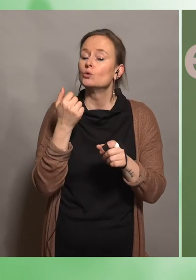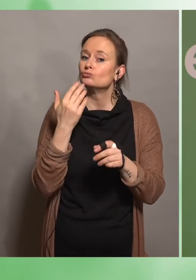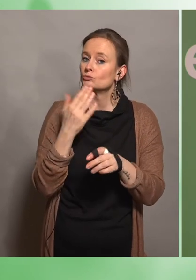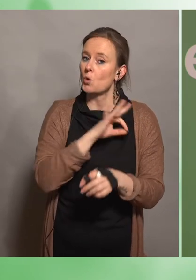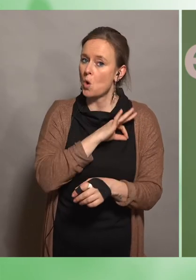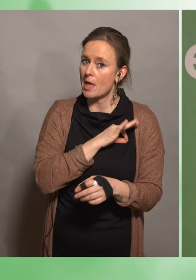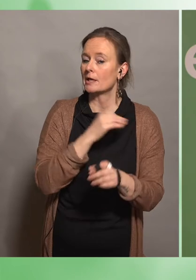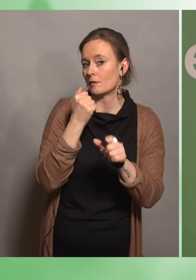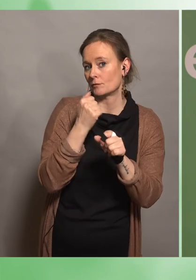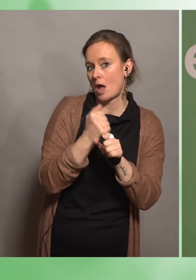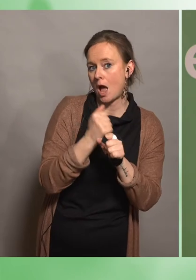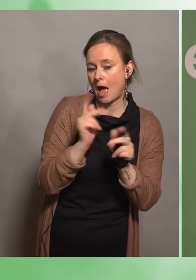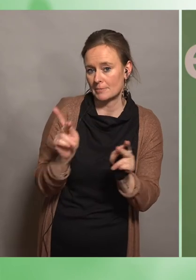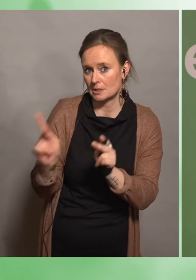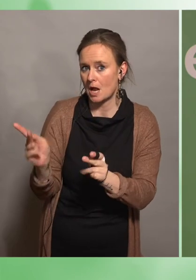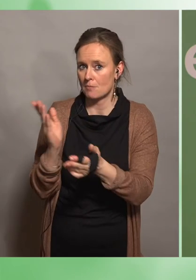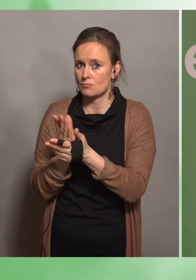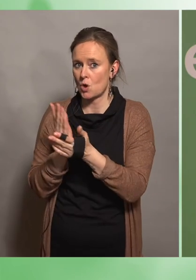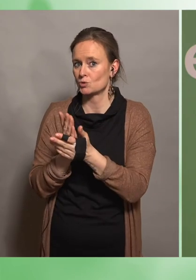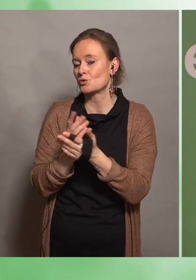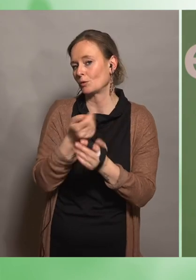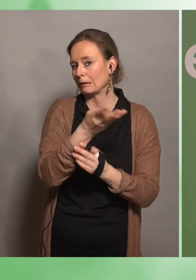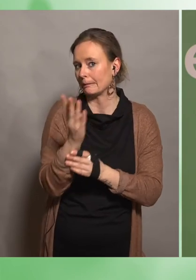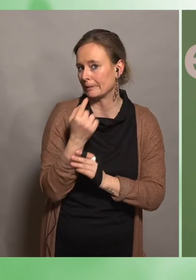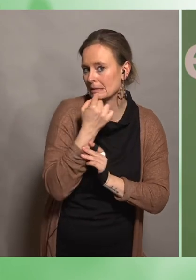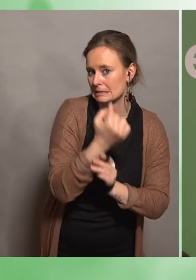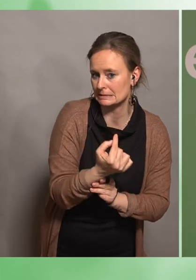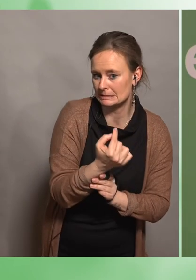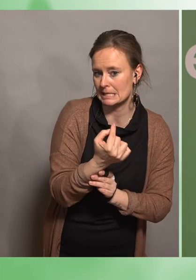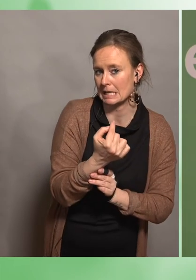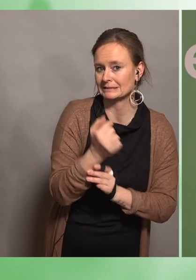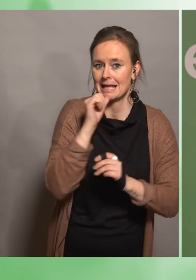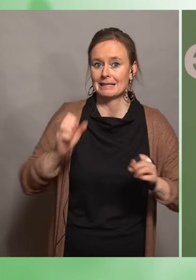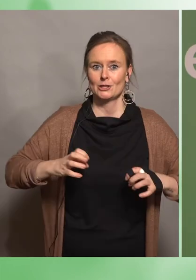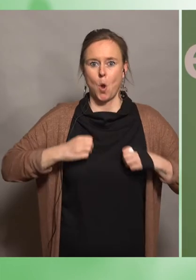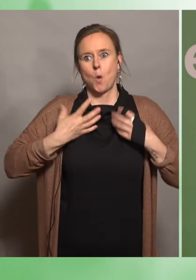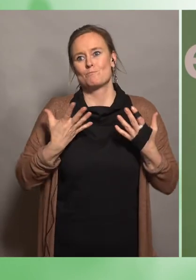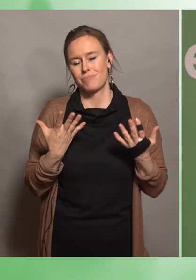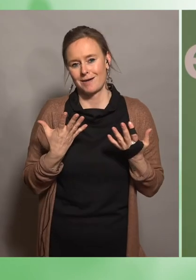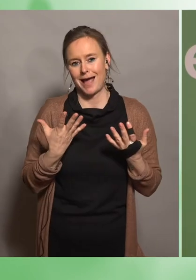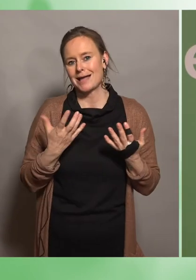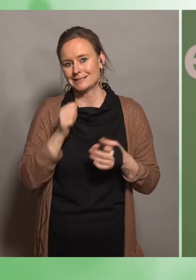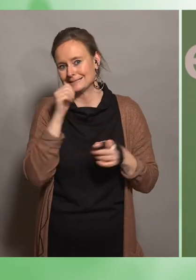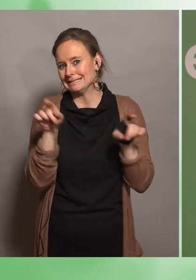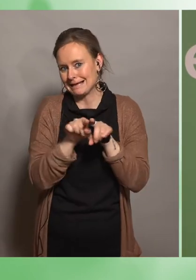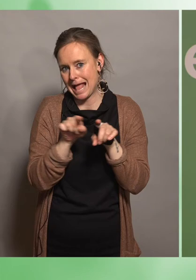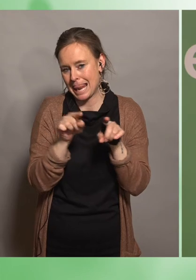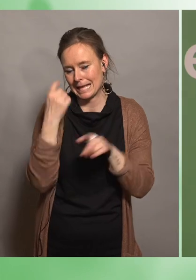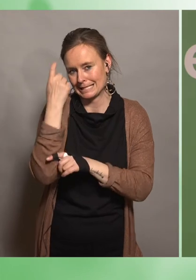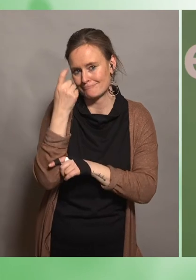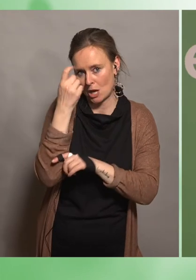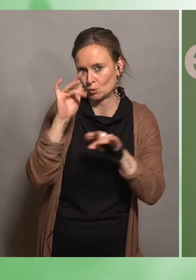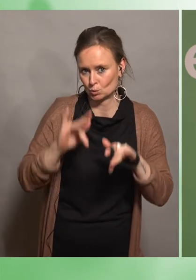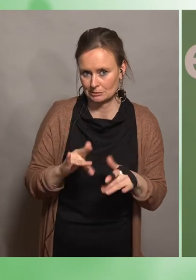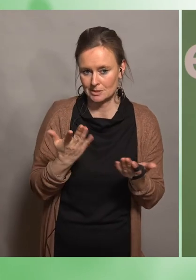angeschnitten. Sie werden jetzt nicht überrascht sein, dass wir in dem einen oder anderen Punkt jetzt nicht ganz derselben Meinung sind.